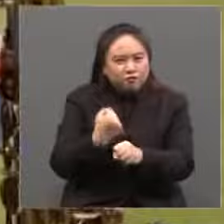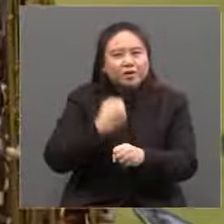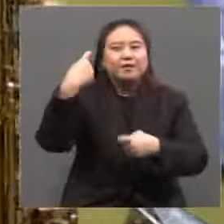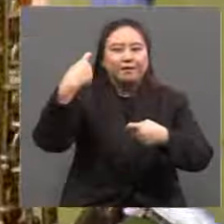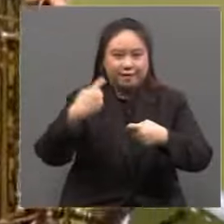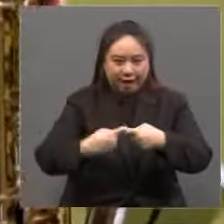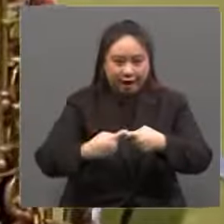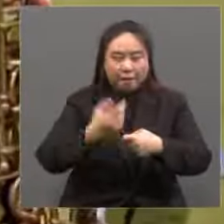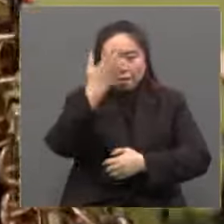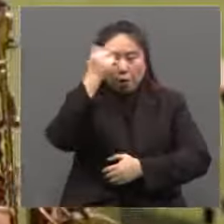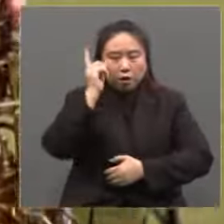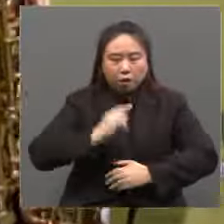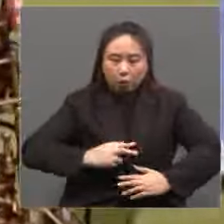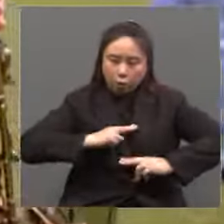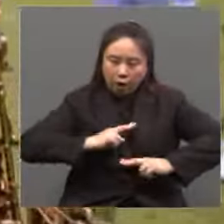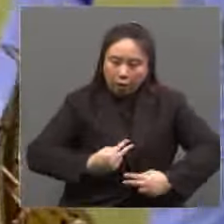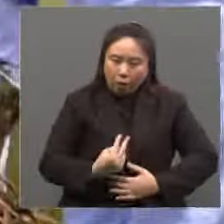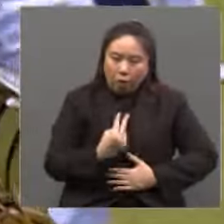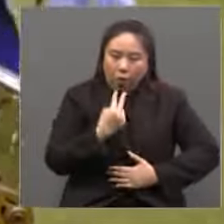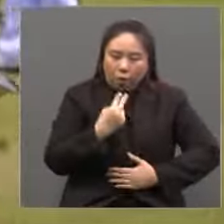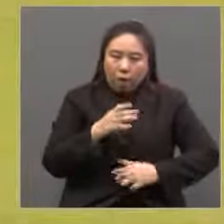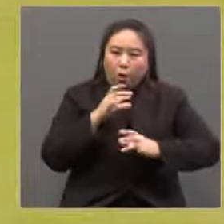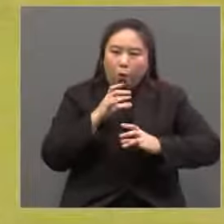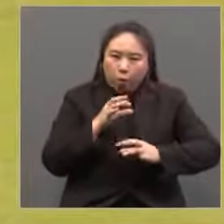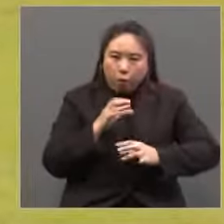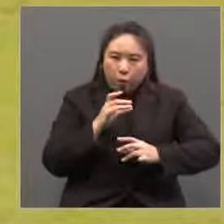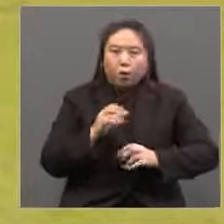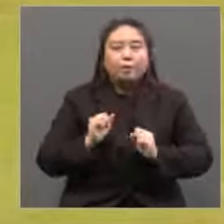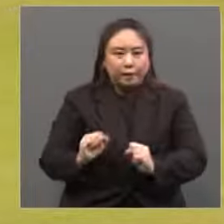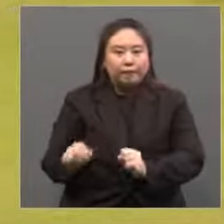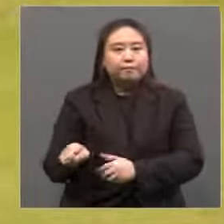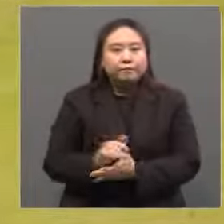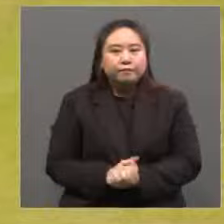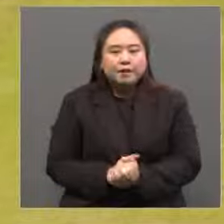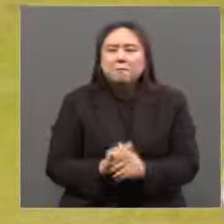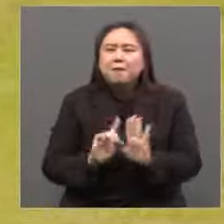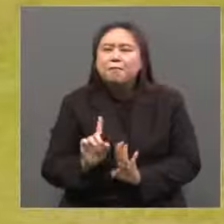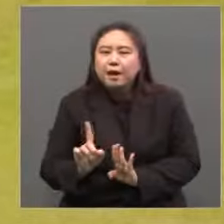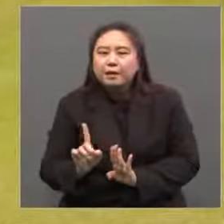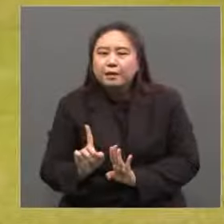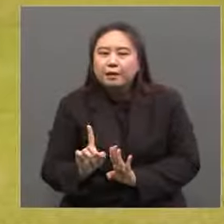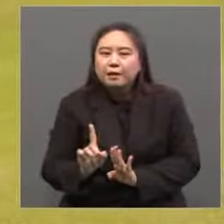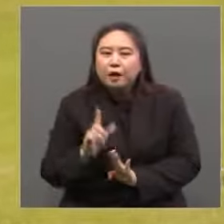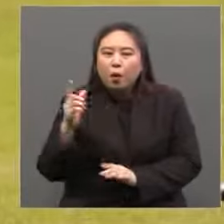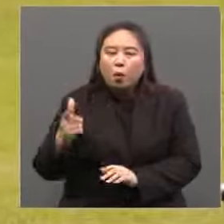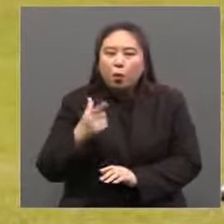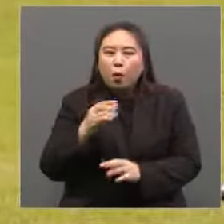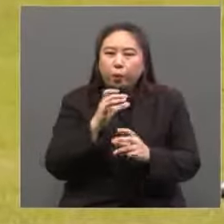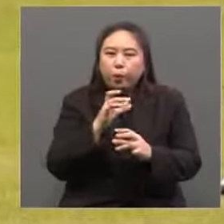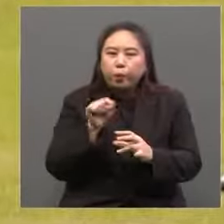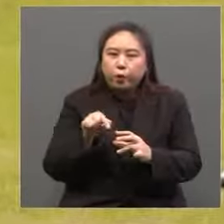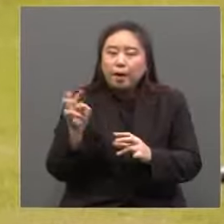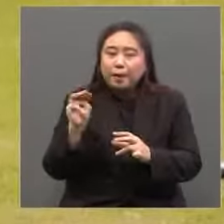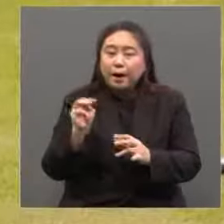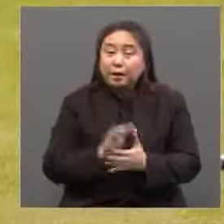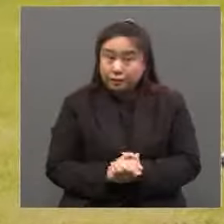าเราต้องคุมลมคุมเสียงให้ได้ค่ะ มันเป็นเครื่องดนตรีแบบไหนอะคะ เป็นเครื่องลมไม้ค่ะ ก็คือเร